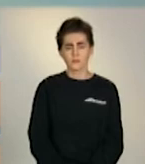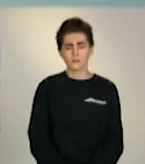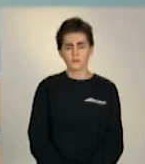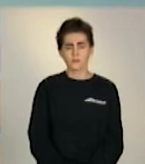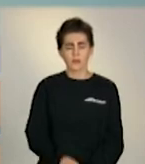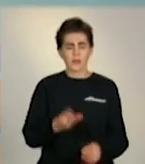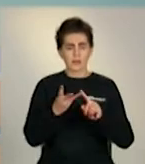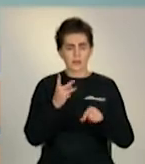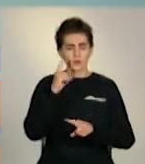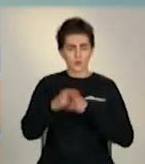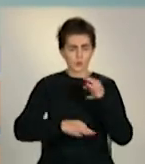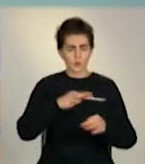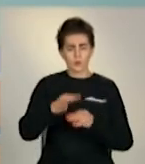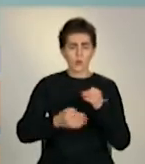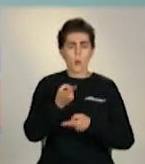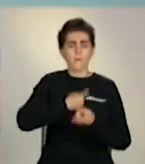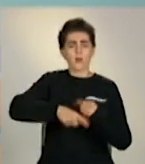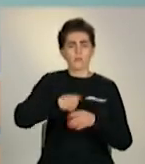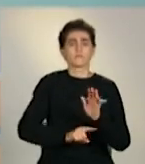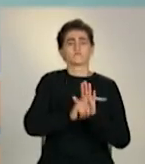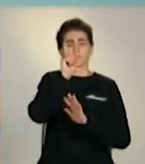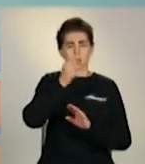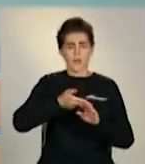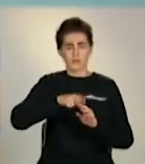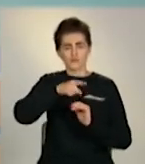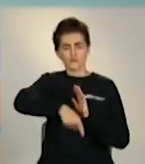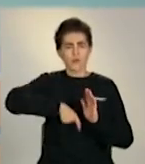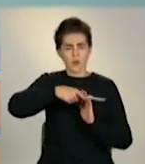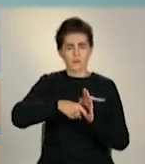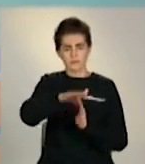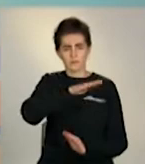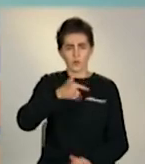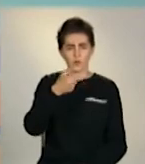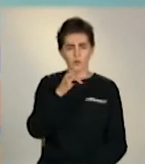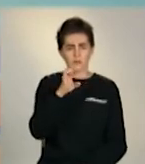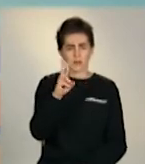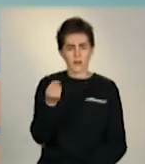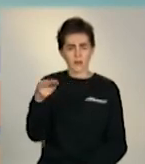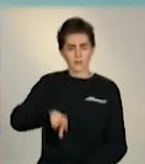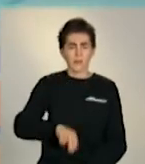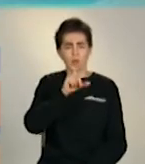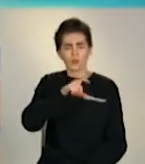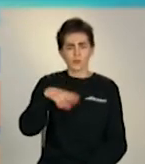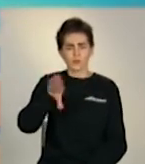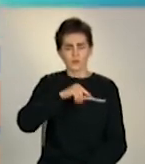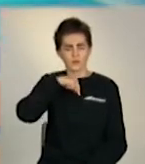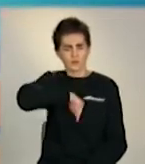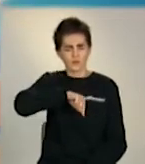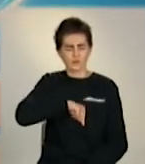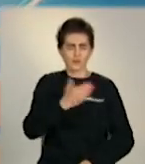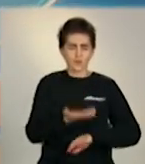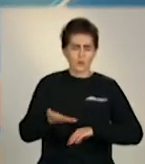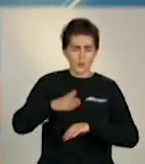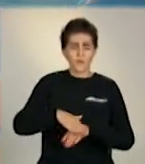Третю добу відмовляються підніматися на поверхню шахтарі копальні «Гірська». Людям починає ставати зле, та вони стоять